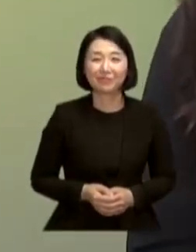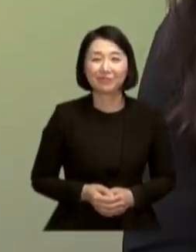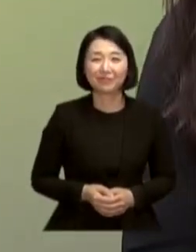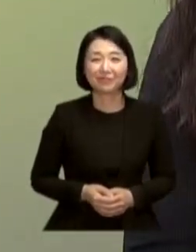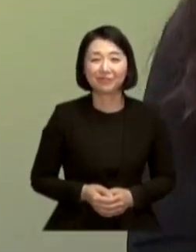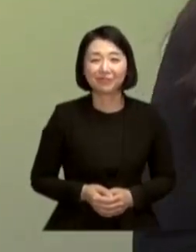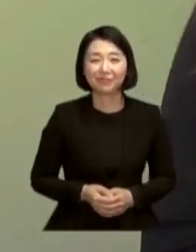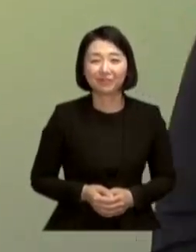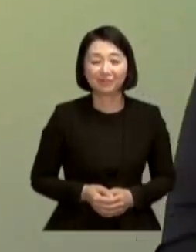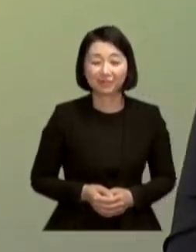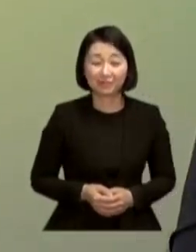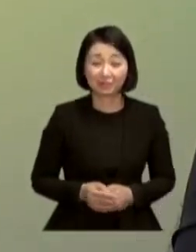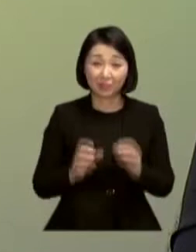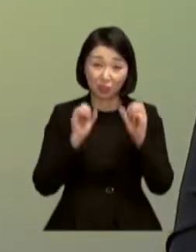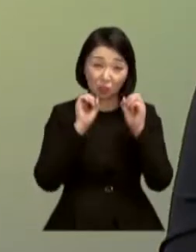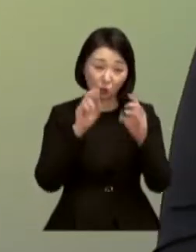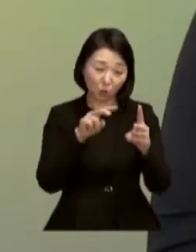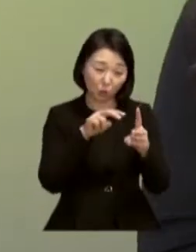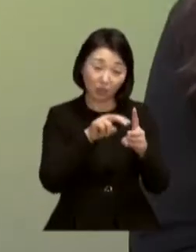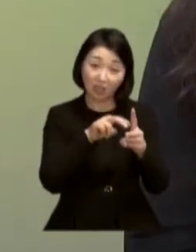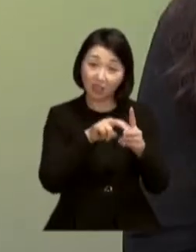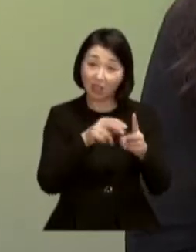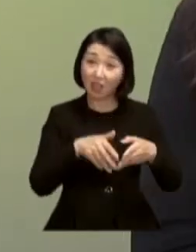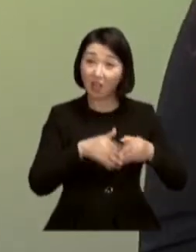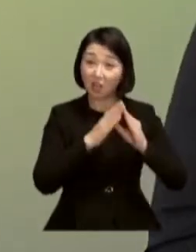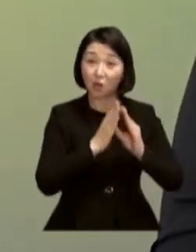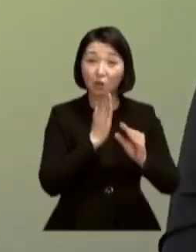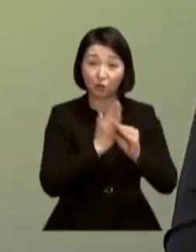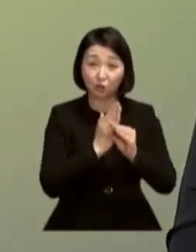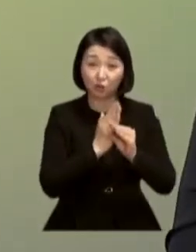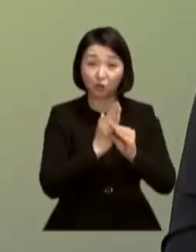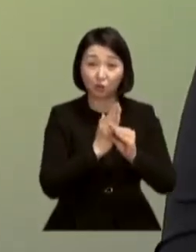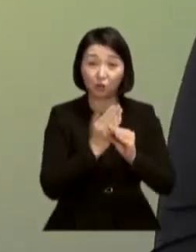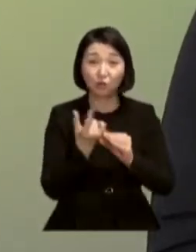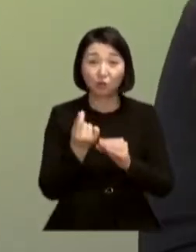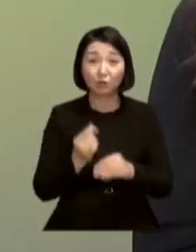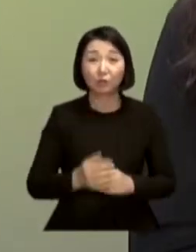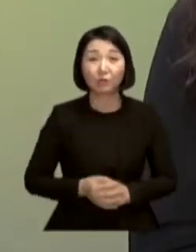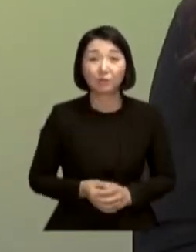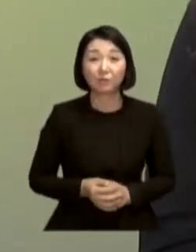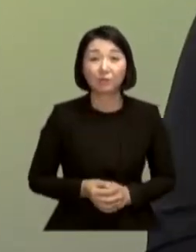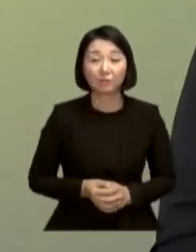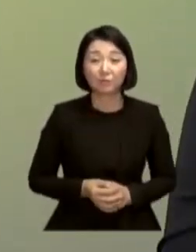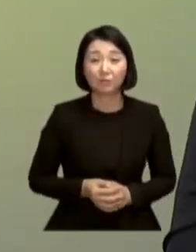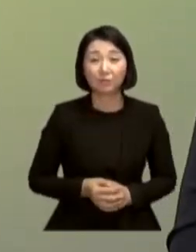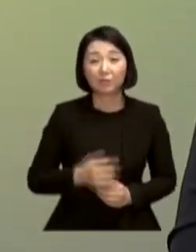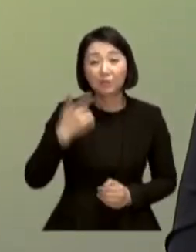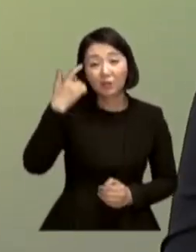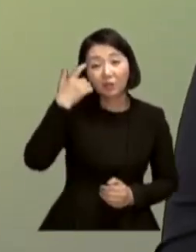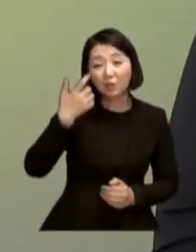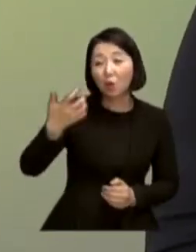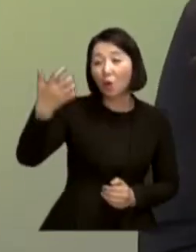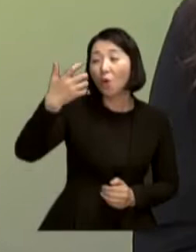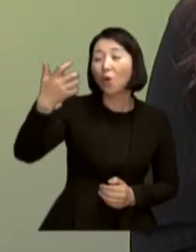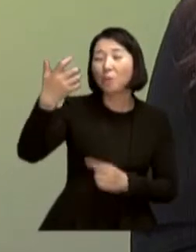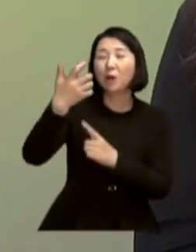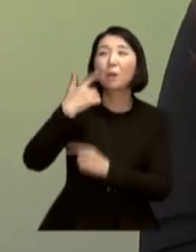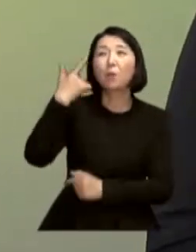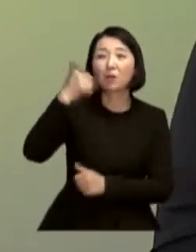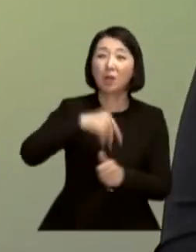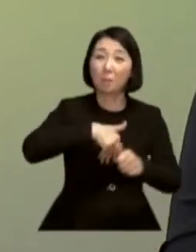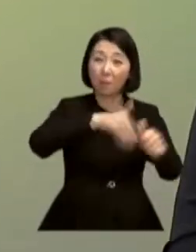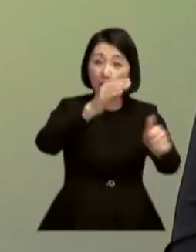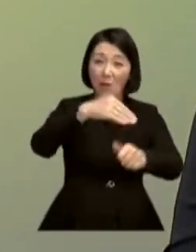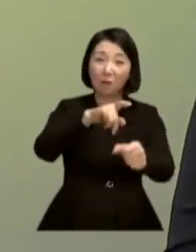선교센터를 지금 건축 중에 있는데요. 그 영혼들을 우리가 목회자로 파송하는 그런 목적을 가지고 있고